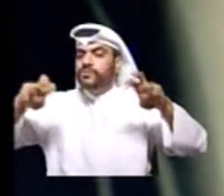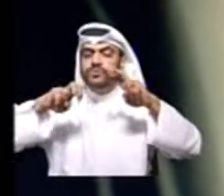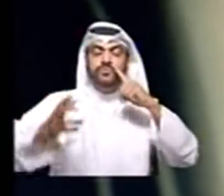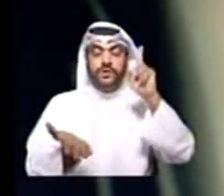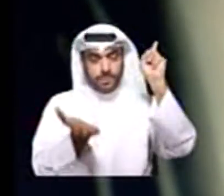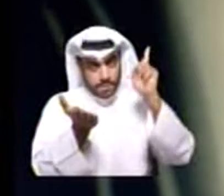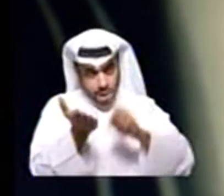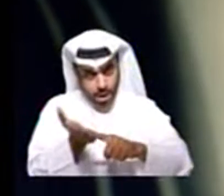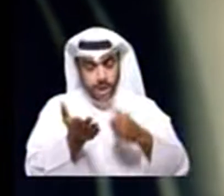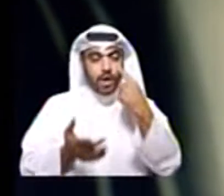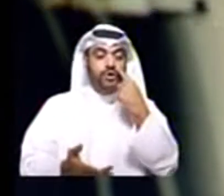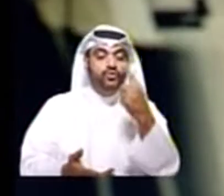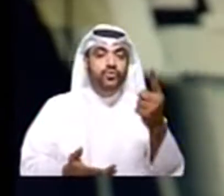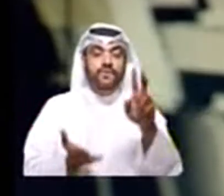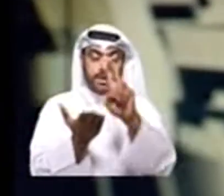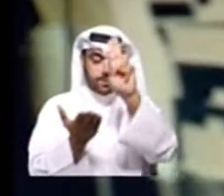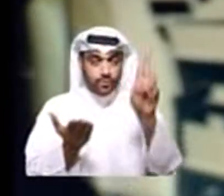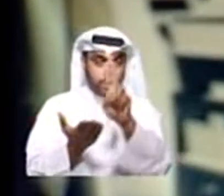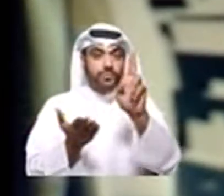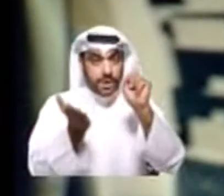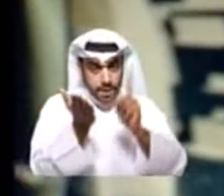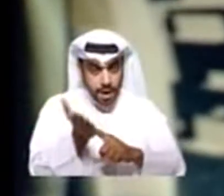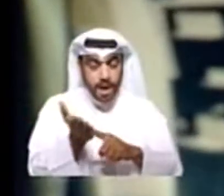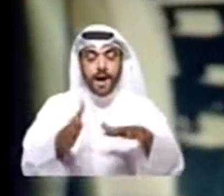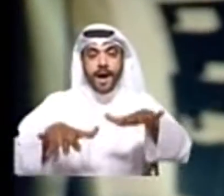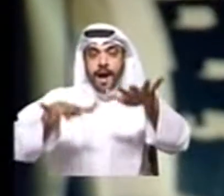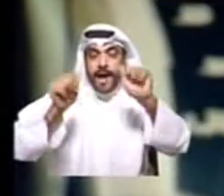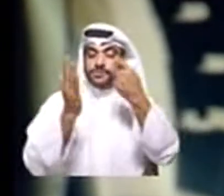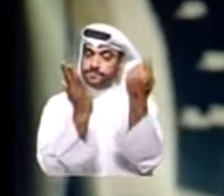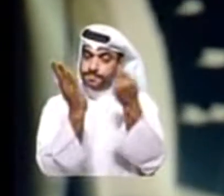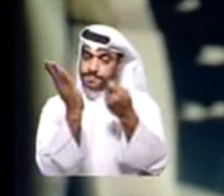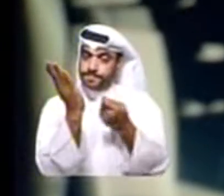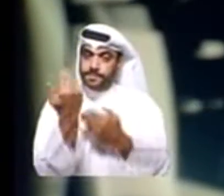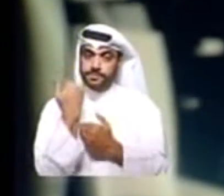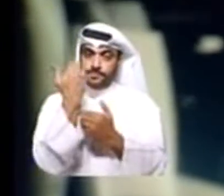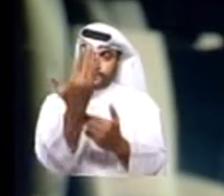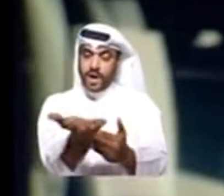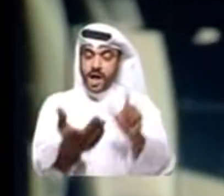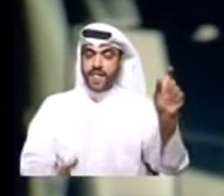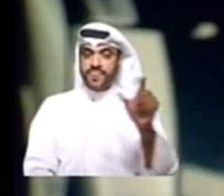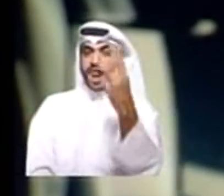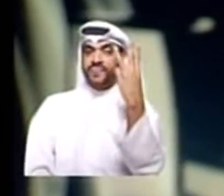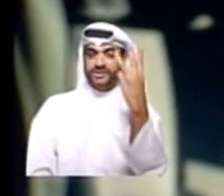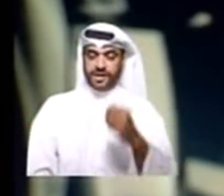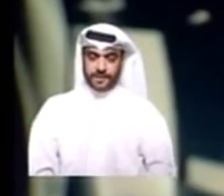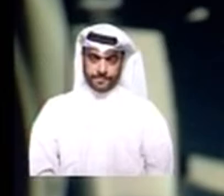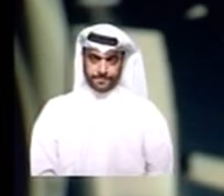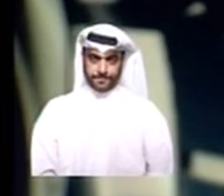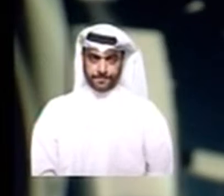الحقائق التي وردت في الاستجواب على أن تسلم تقريرها خلال 3 أشهر من تاريخ